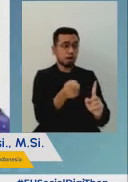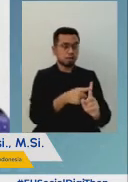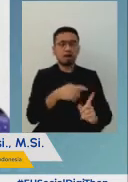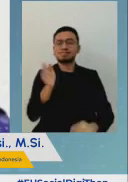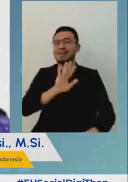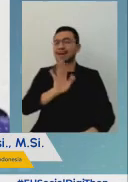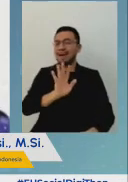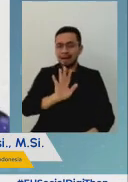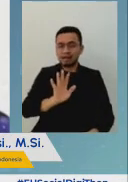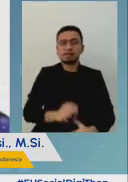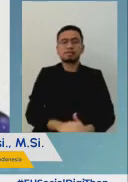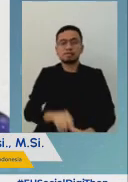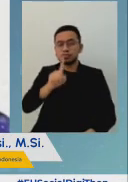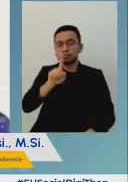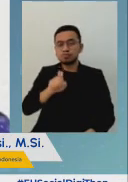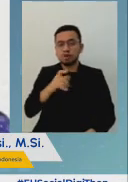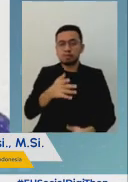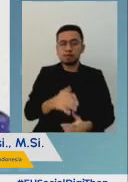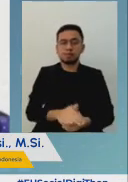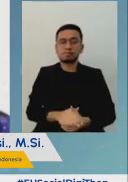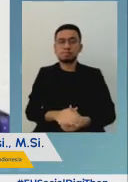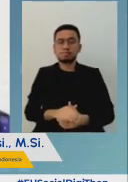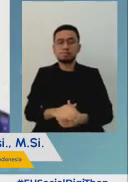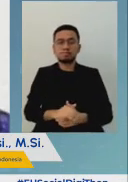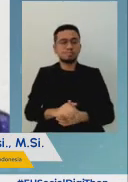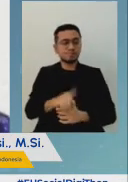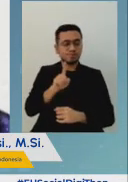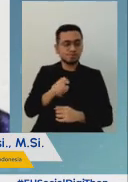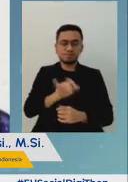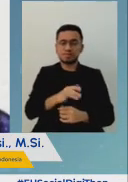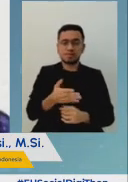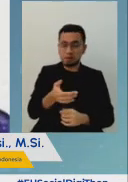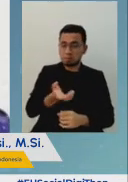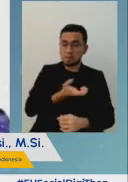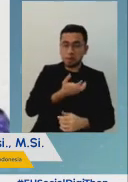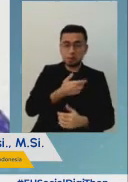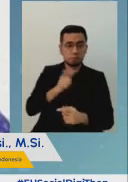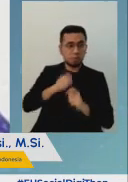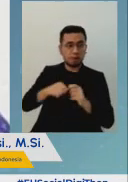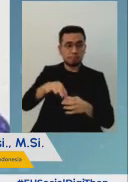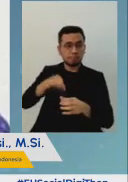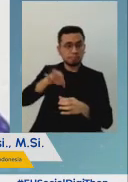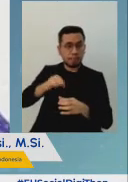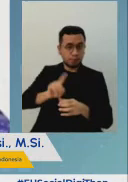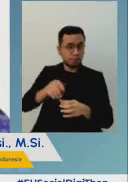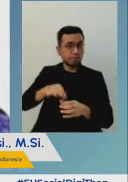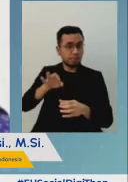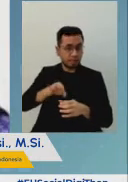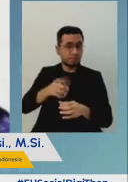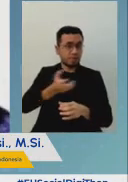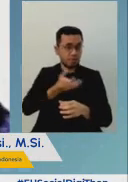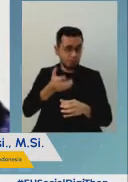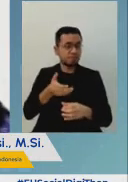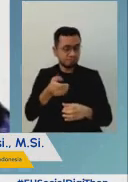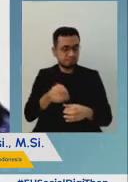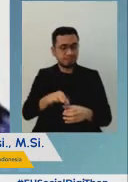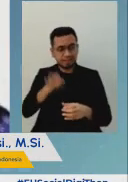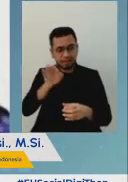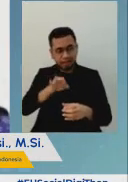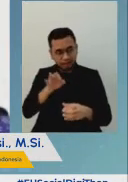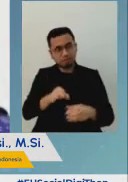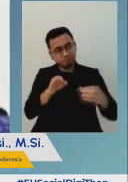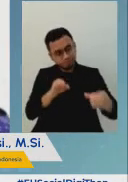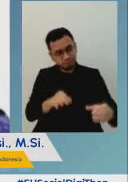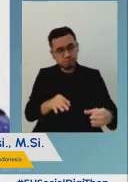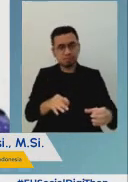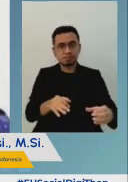dulu, misalnya kamu mau dibikinin teh panas mungkin supaya enak dulu ya, kan kayak dari tadi tuh kayak deg-degan